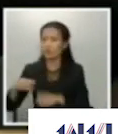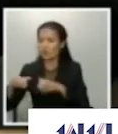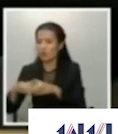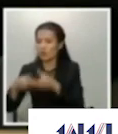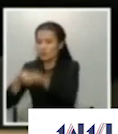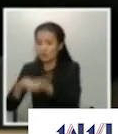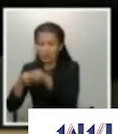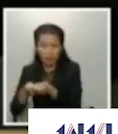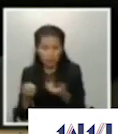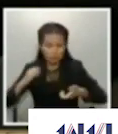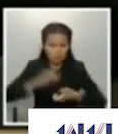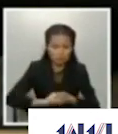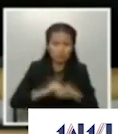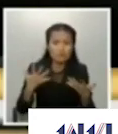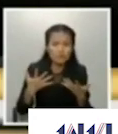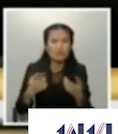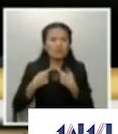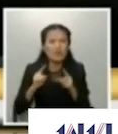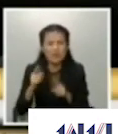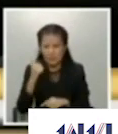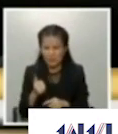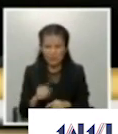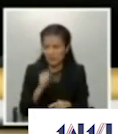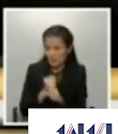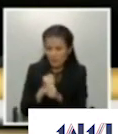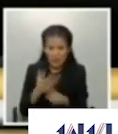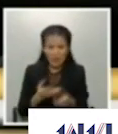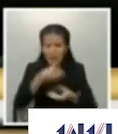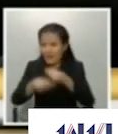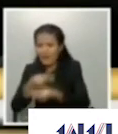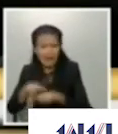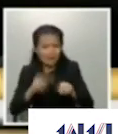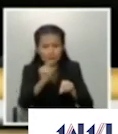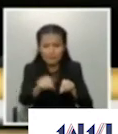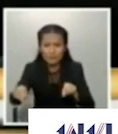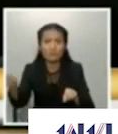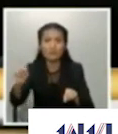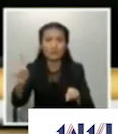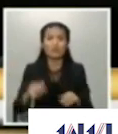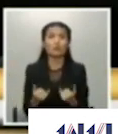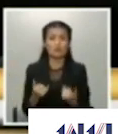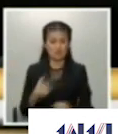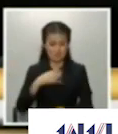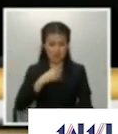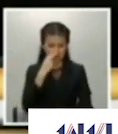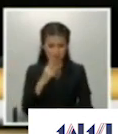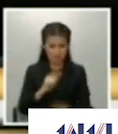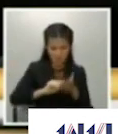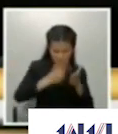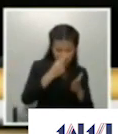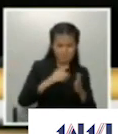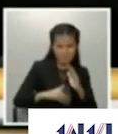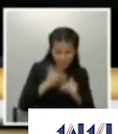าดไม่รู้ว่าตลาดอยู่ตรงไหนวันนี้เราอยากเห็นการเปลี่ยนแปลงตั้งแต่ต้นน้ำ